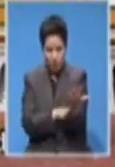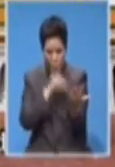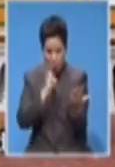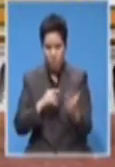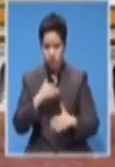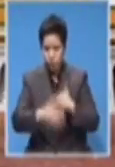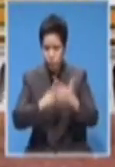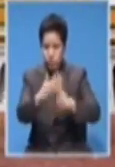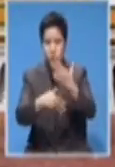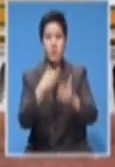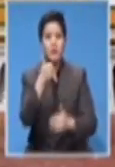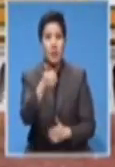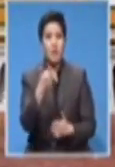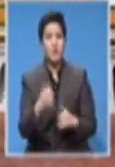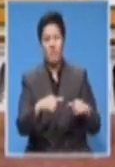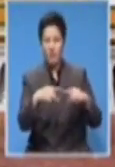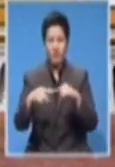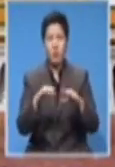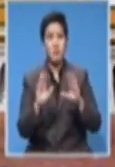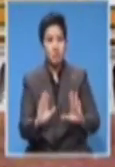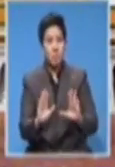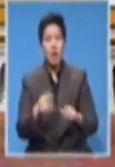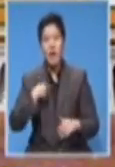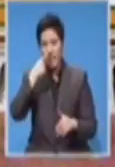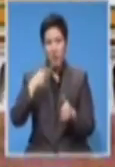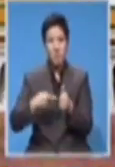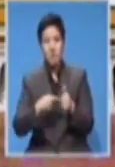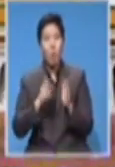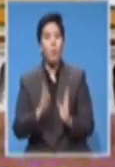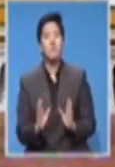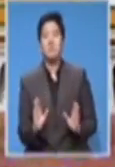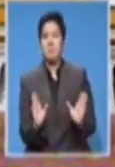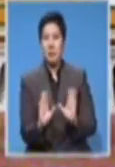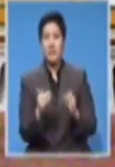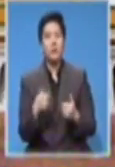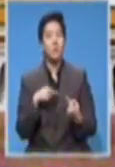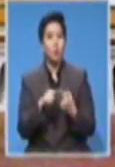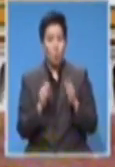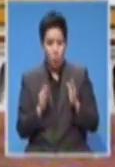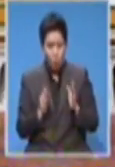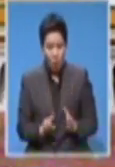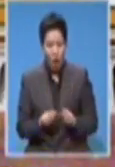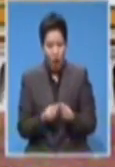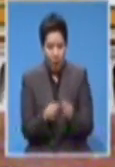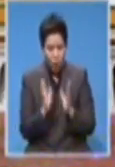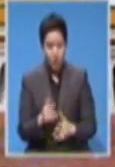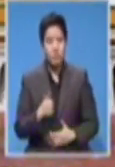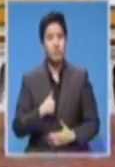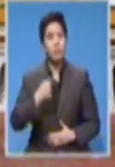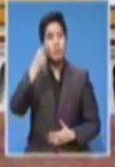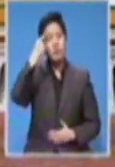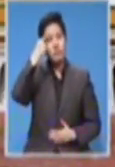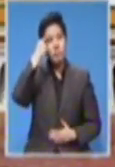กประเทศก็เป็นอย่างนี้หมดเขาเลิกทะเลาะกันโดยเอาประชาชนมาเป็นตัวประกันอยู่แล้วเพราะเขาใช้ประชาชน ให้ประชาชนแสดงความเห็นผ่านส